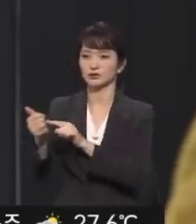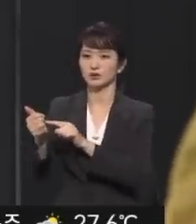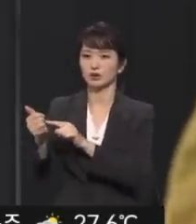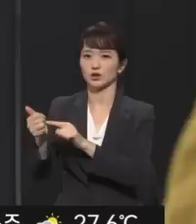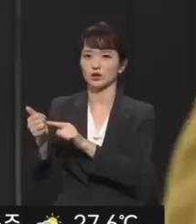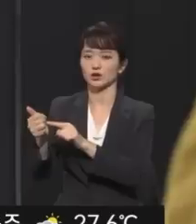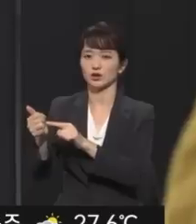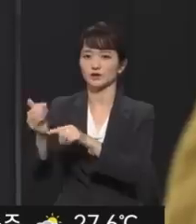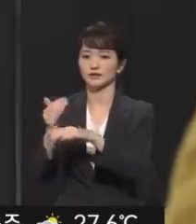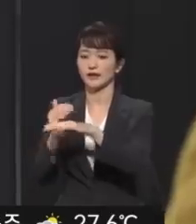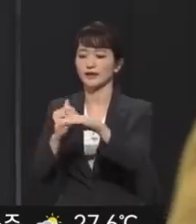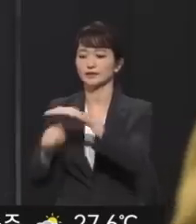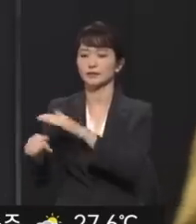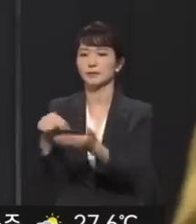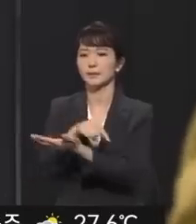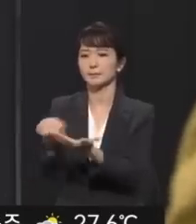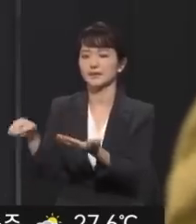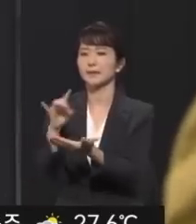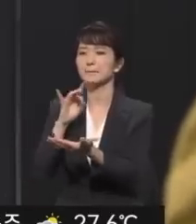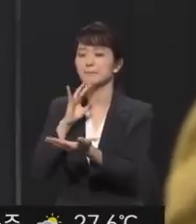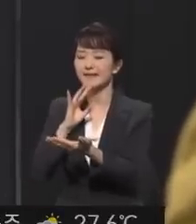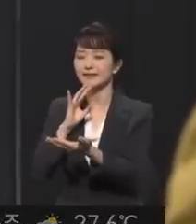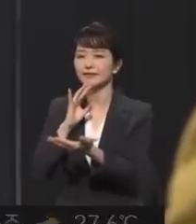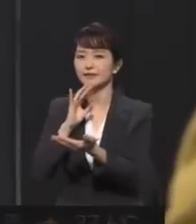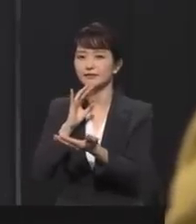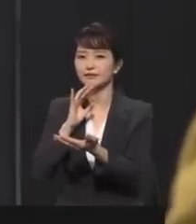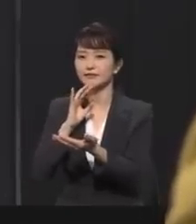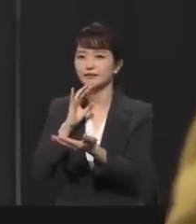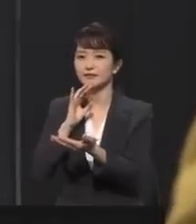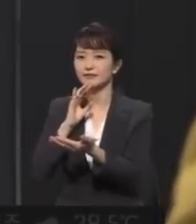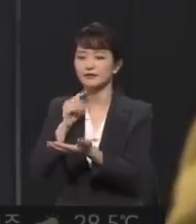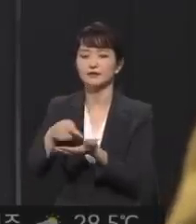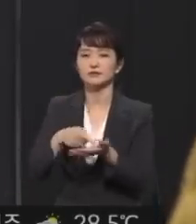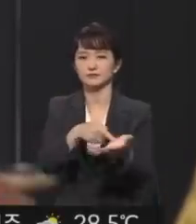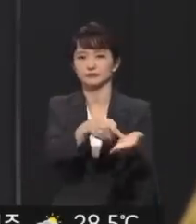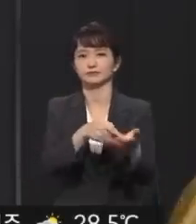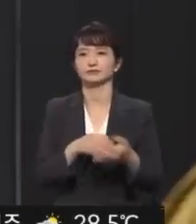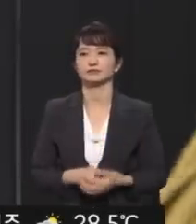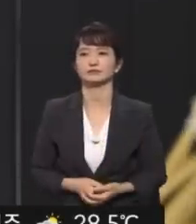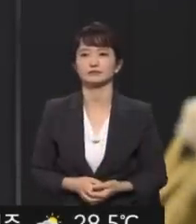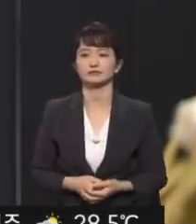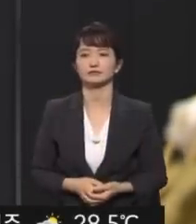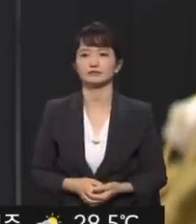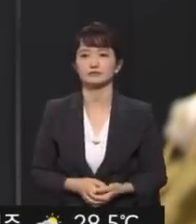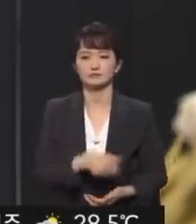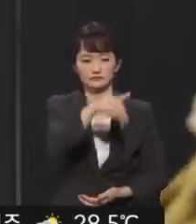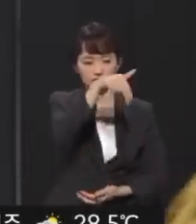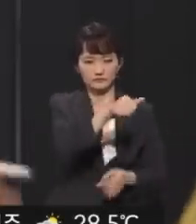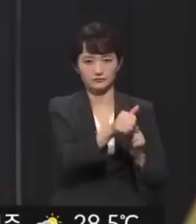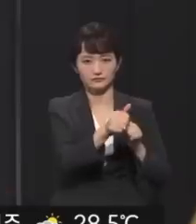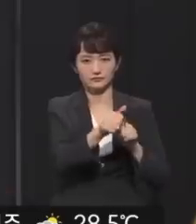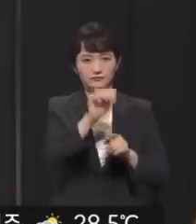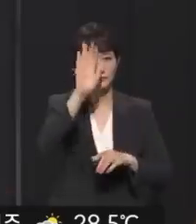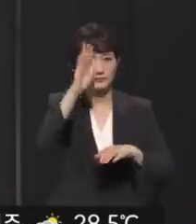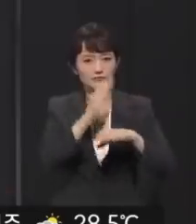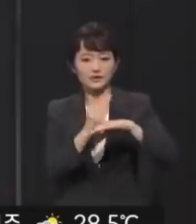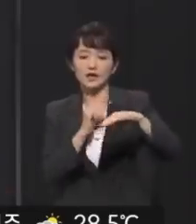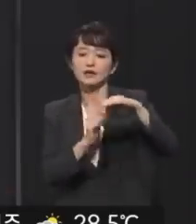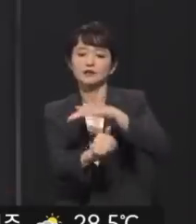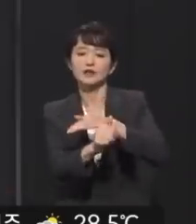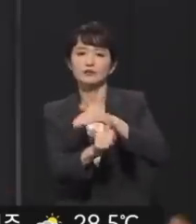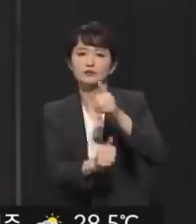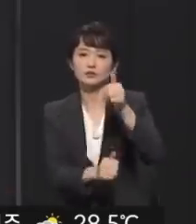같이 부분에서는 그 조형 비대위원장이 향후 의 조기 전당대회 등을 통해서 새 대표로 응력을 할 수